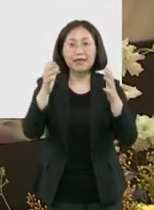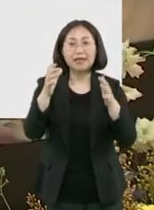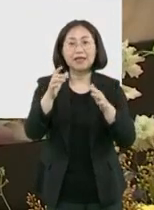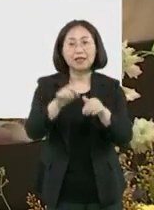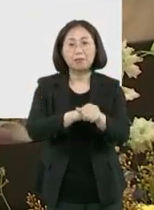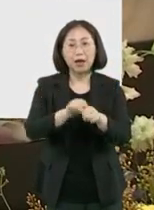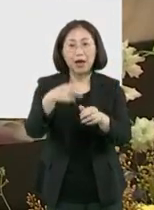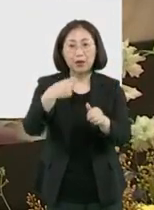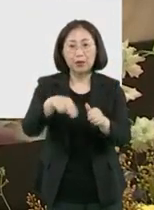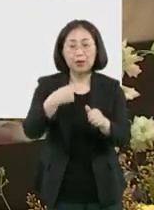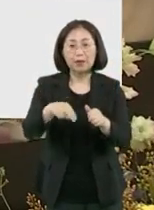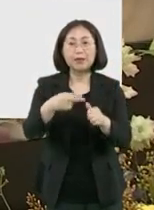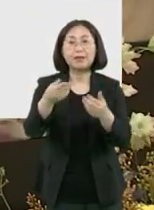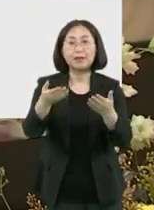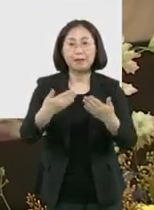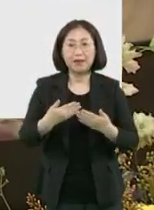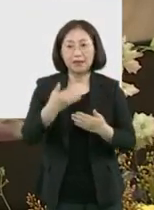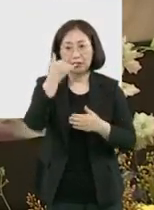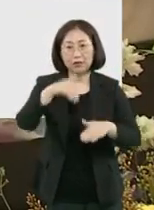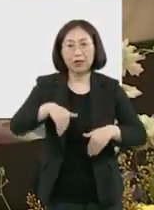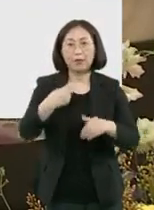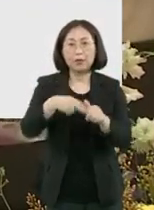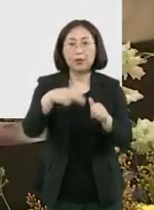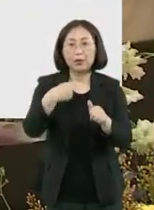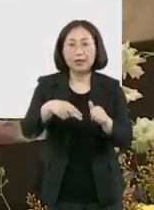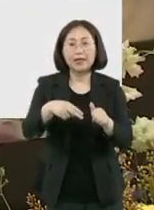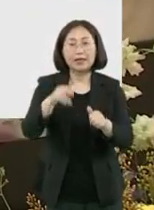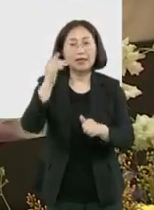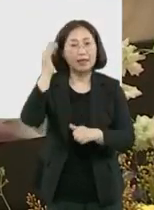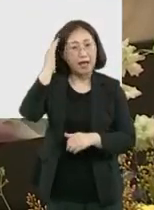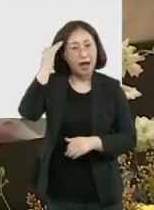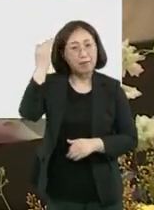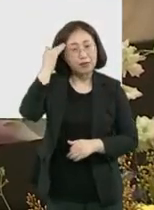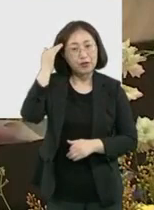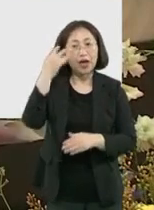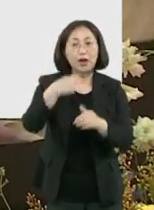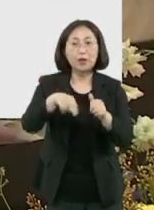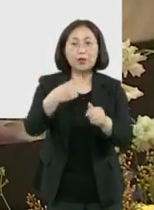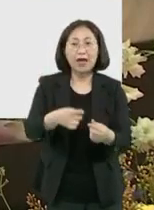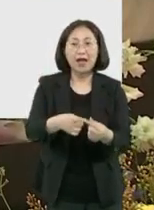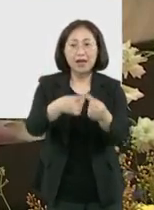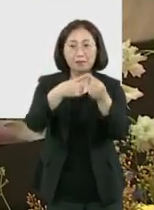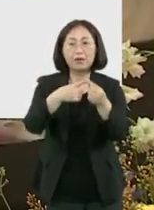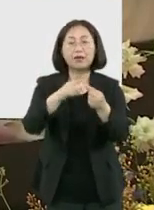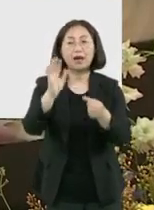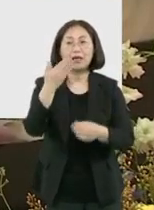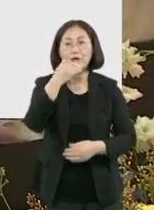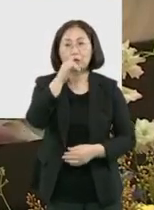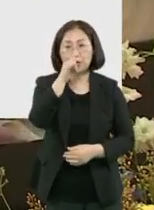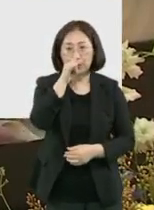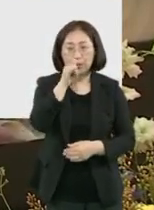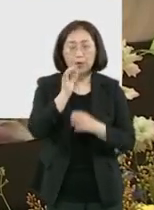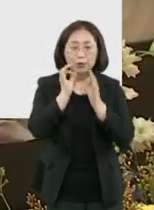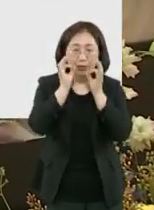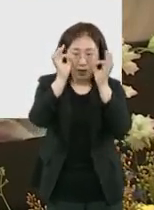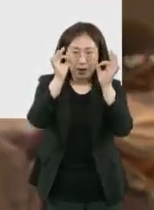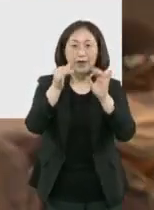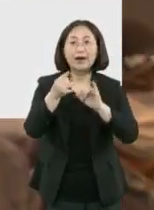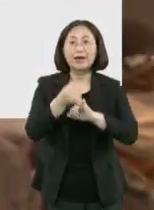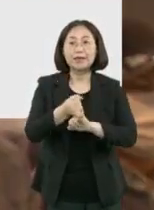받는 우리 충남 교육이 대한민국 교육의 미래 교육의 1번지가 될 수 있도록 최선을